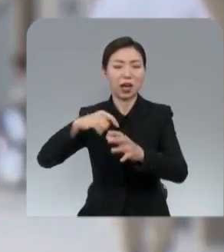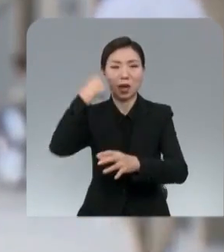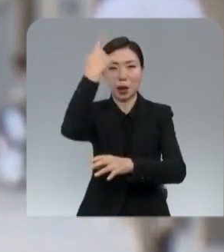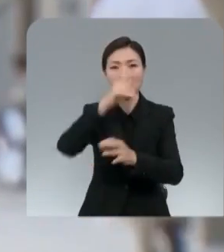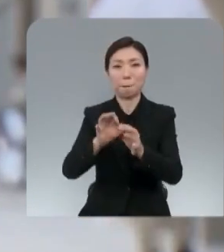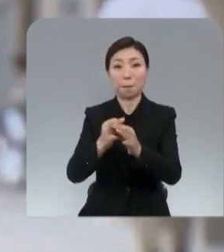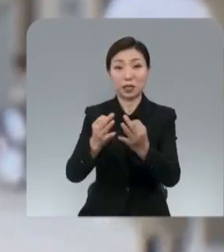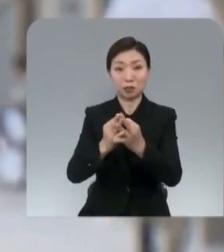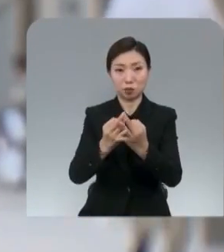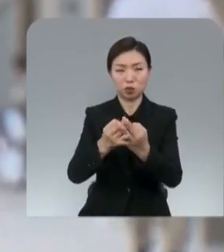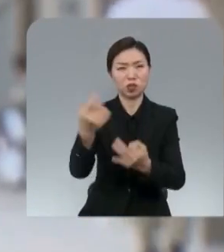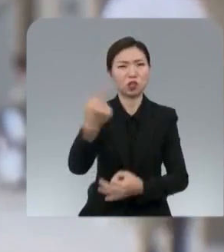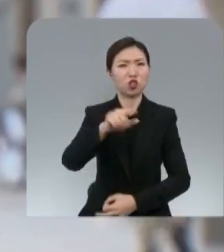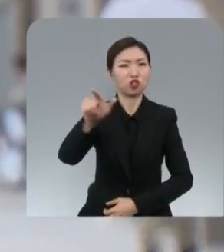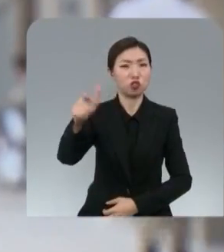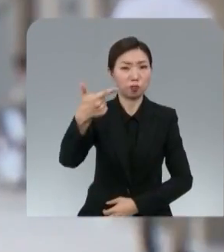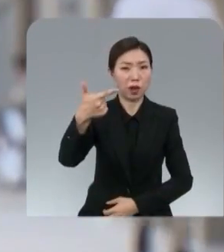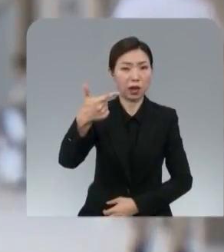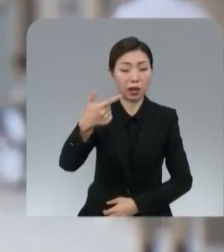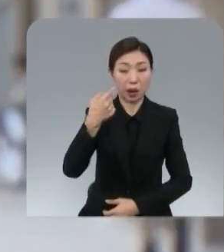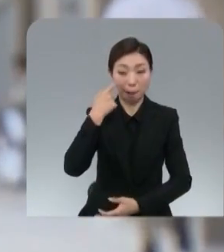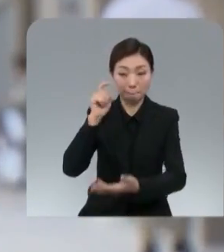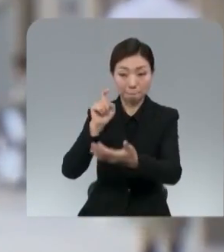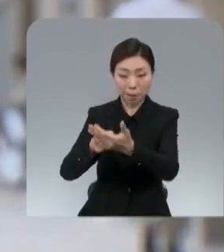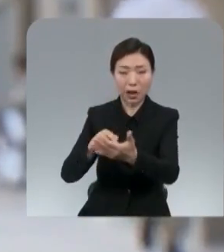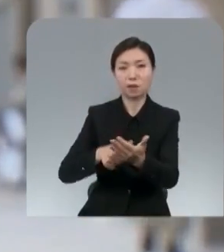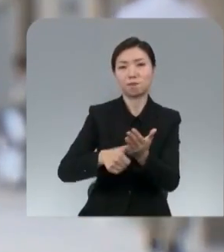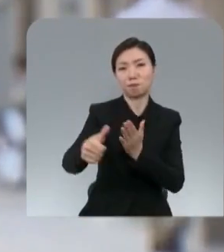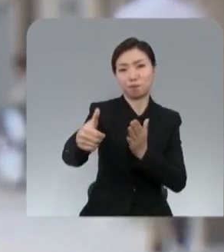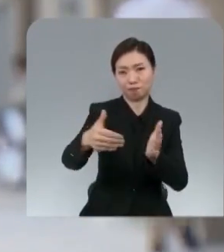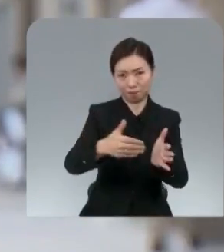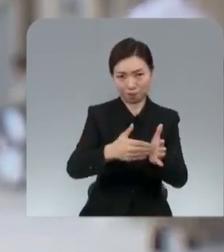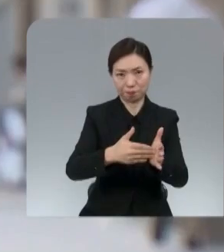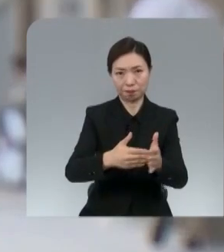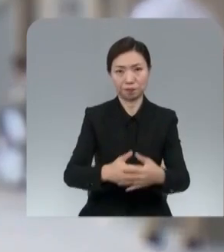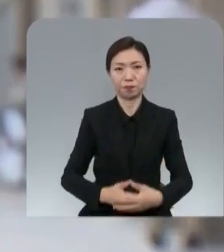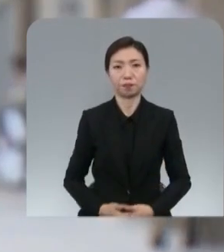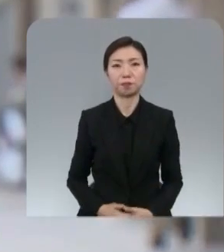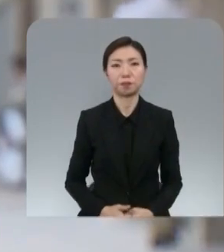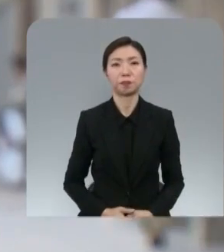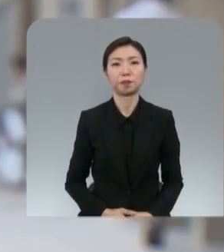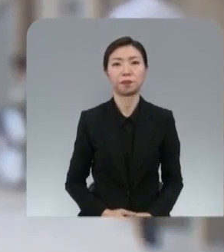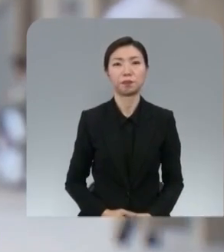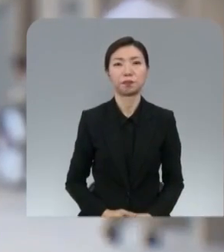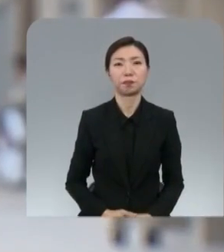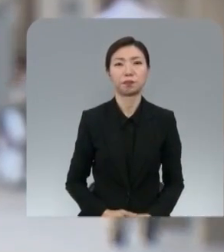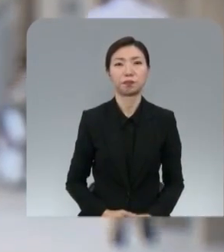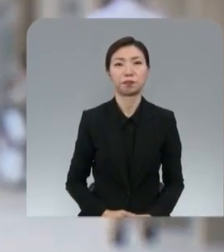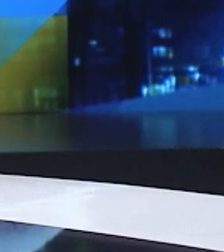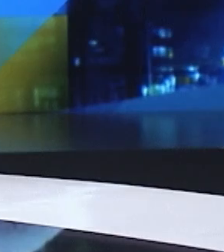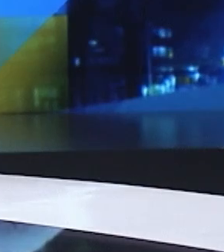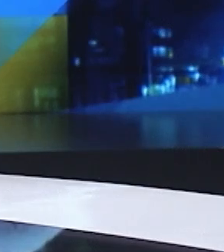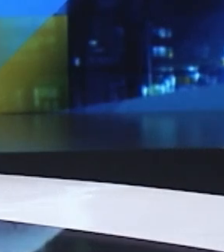등을 대거 적발해 삭제 조치했다고 밝혔습니다. 워싱턴에서 KBS 뉴스 김양순입니다.